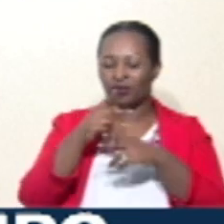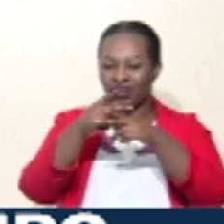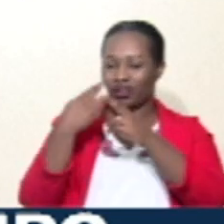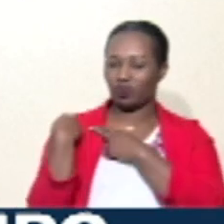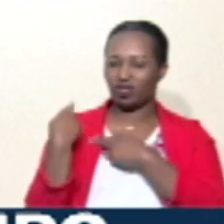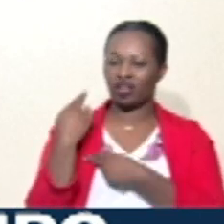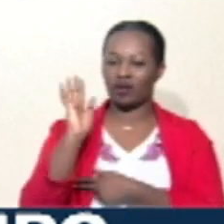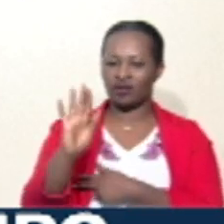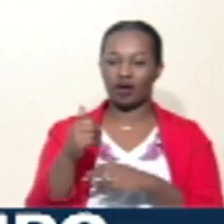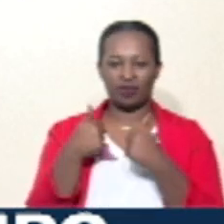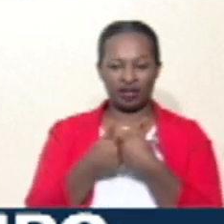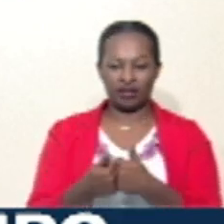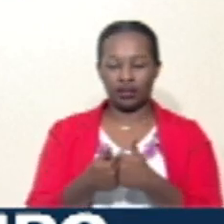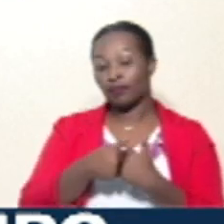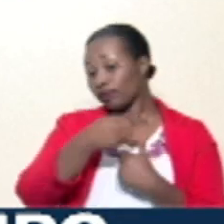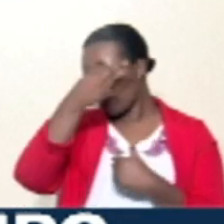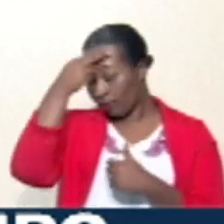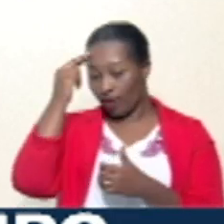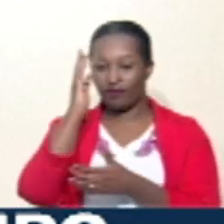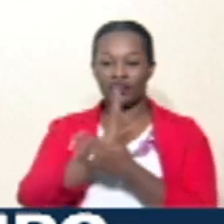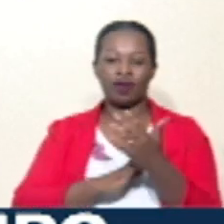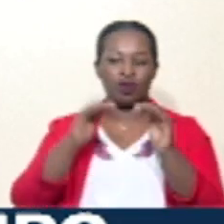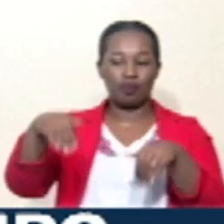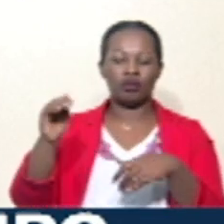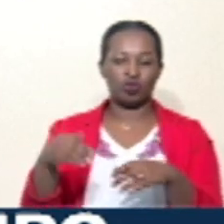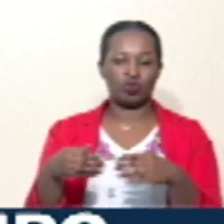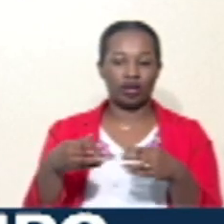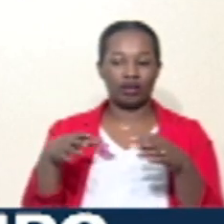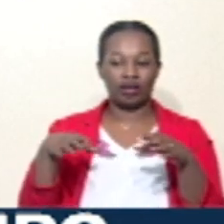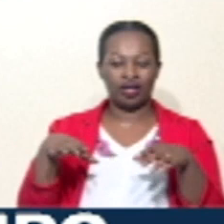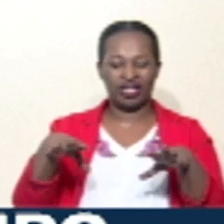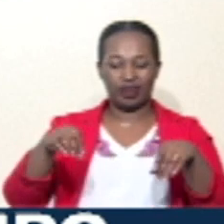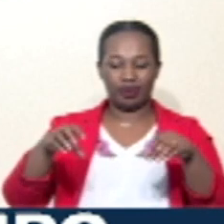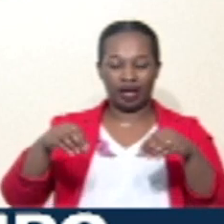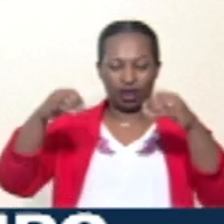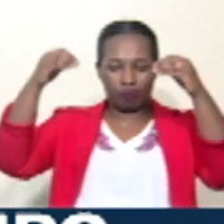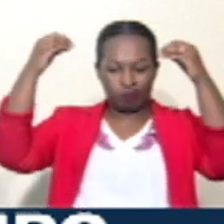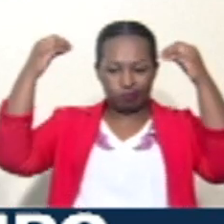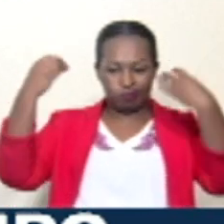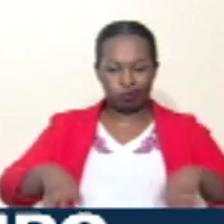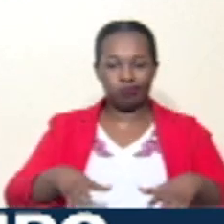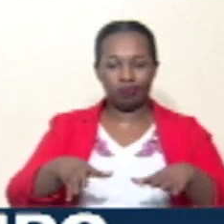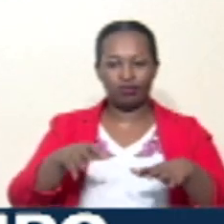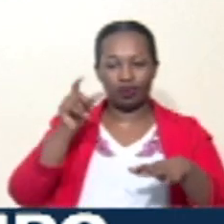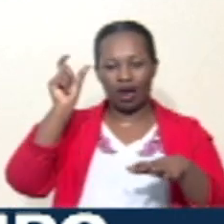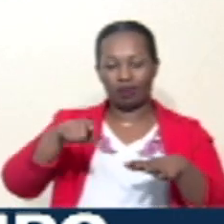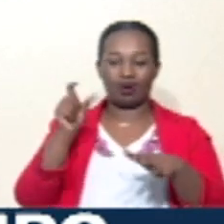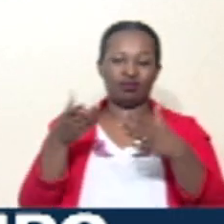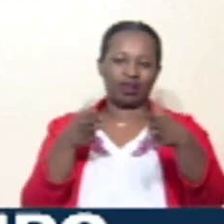neza, kuko hari nk'aho baba bacukuye igitaka kikaza kuba cyamanuka kikagwira abantu, ariko bamaze